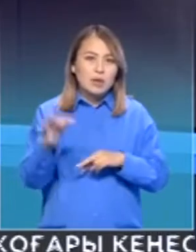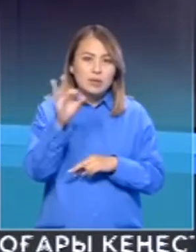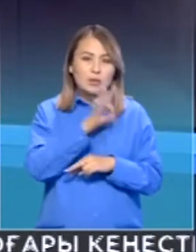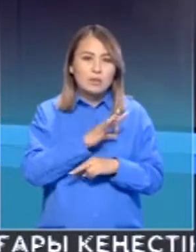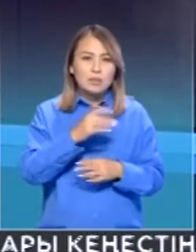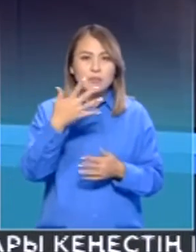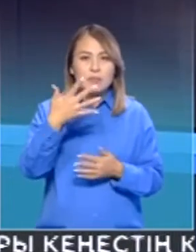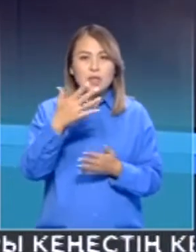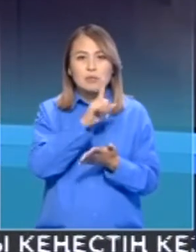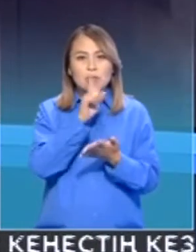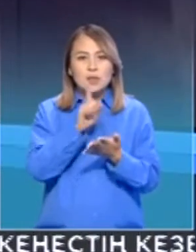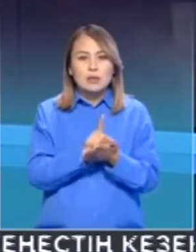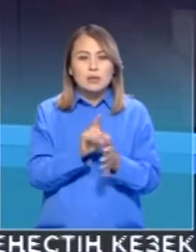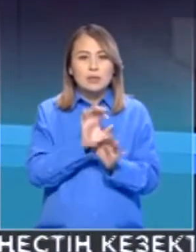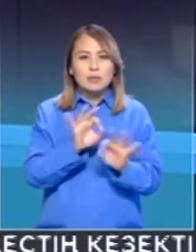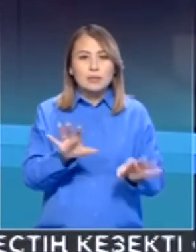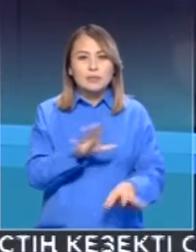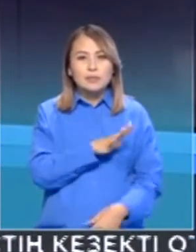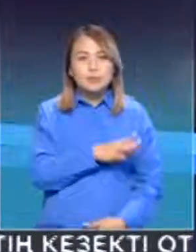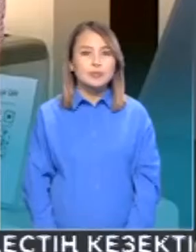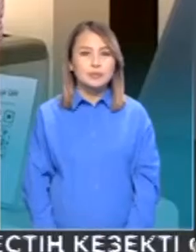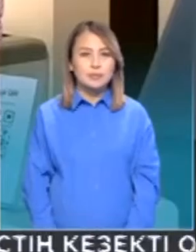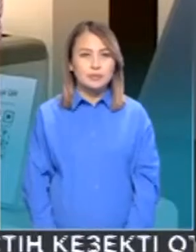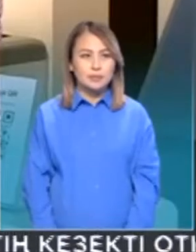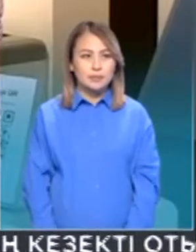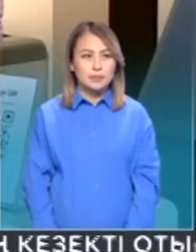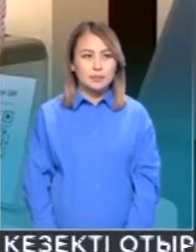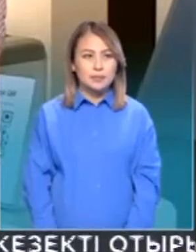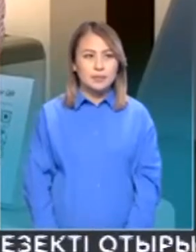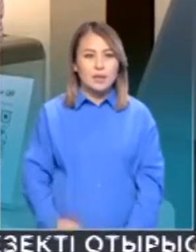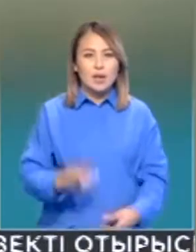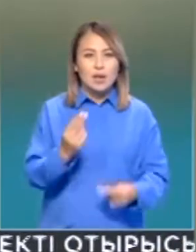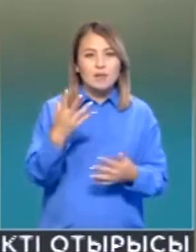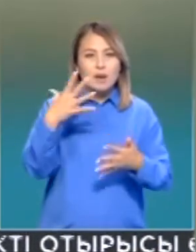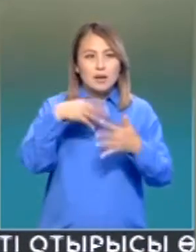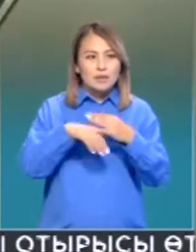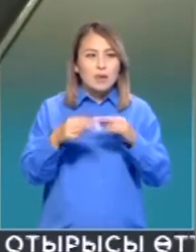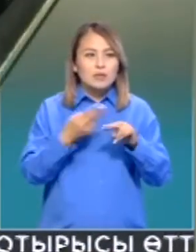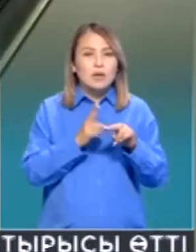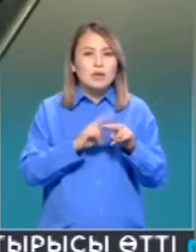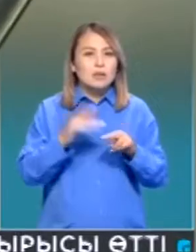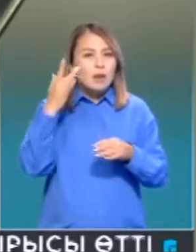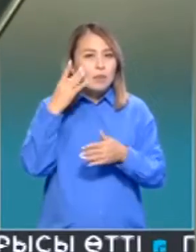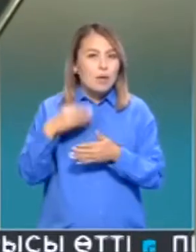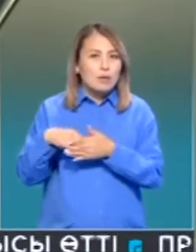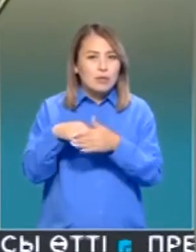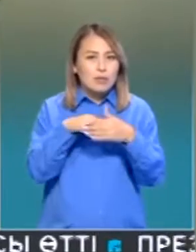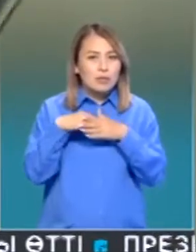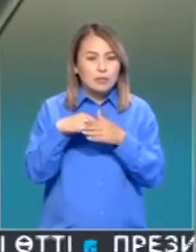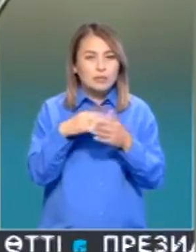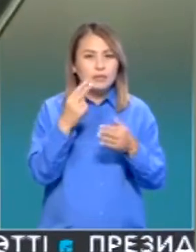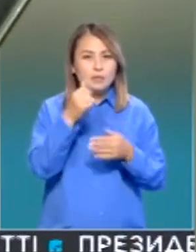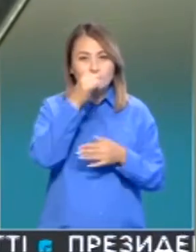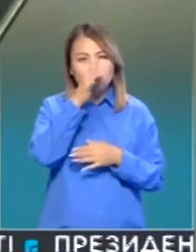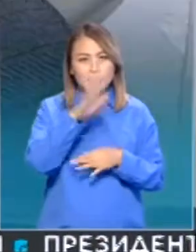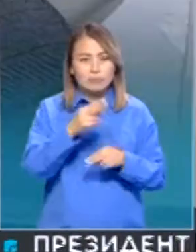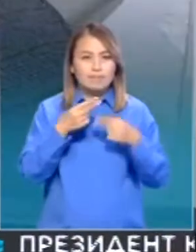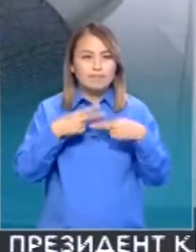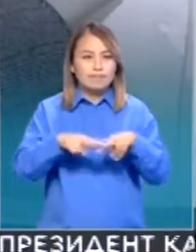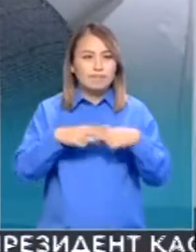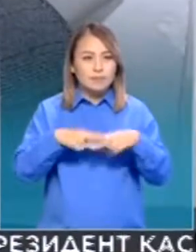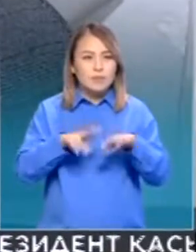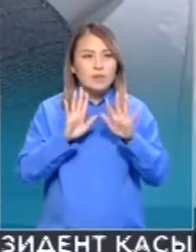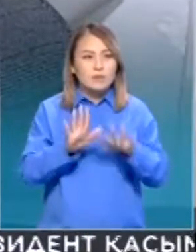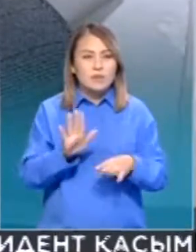трансформацияға бағытталған 5 міндетті атады. Таңа ақша салып, қойныңа құжат қысып жүру қалғалы қашан телефон түрлі төлем құралын айналды.